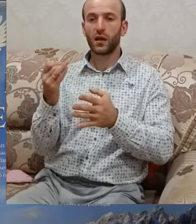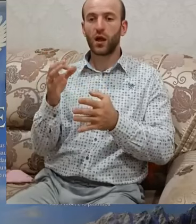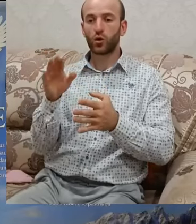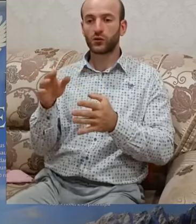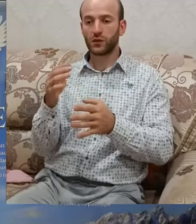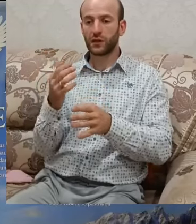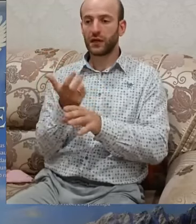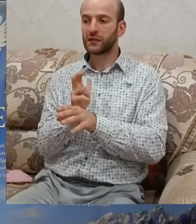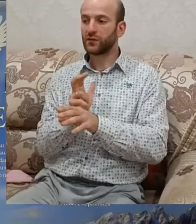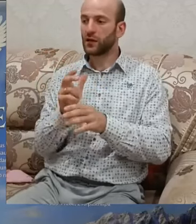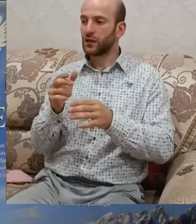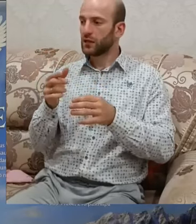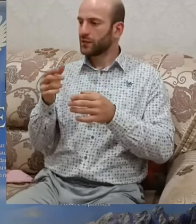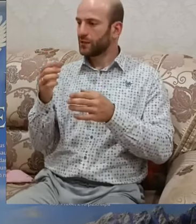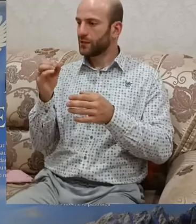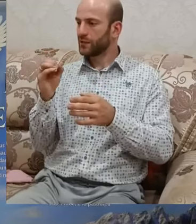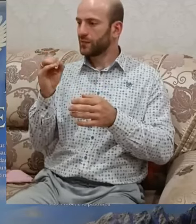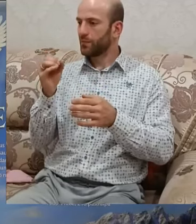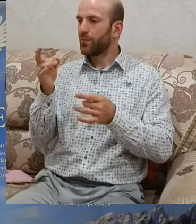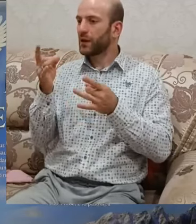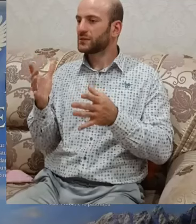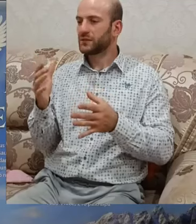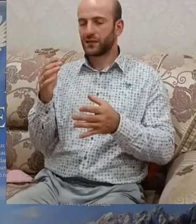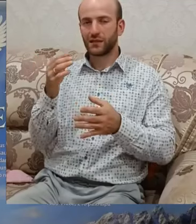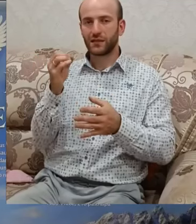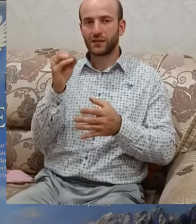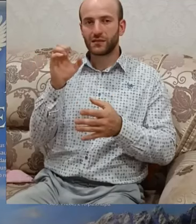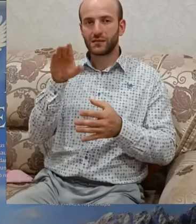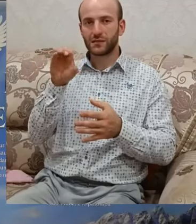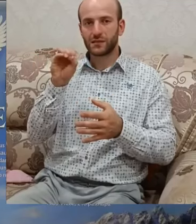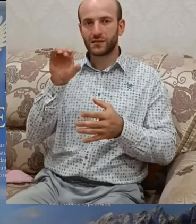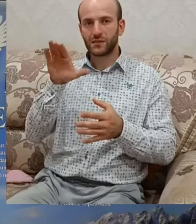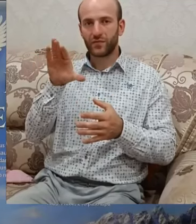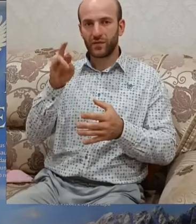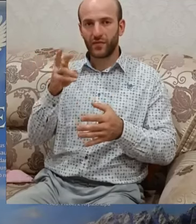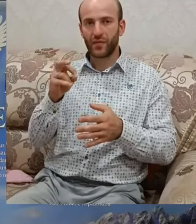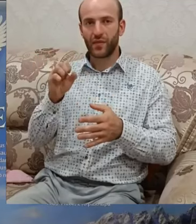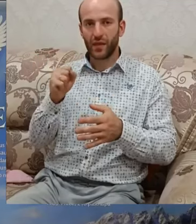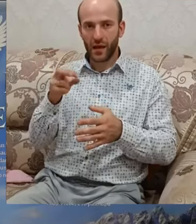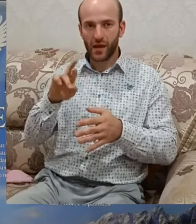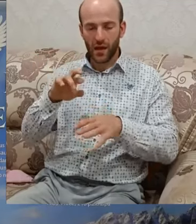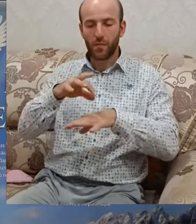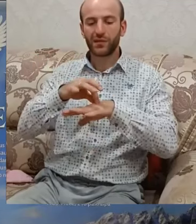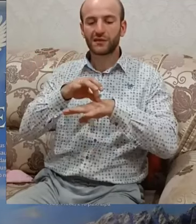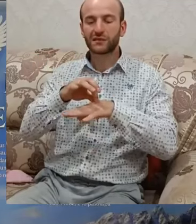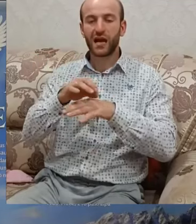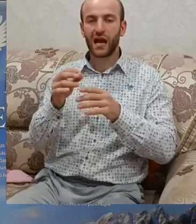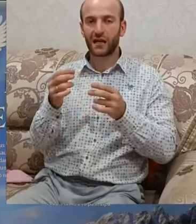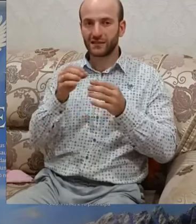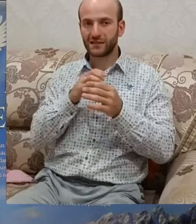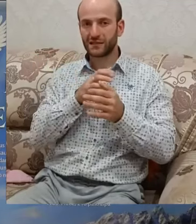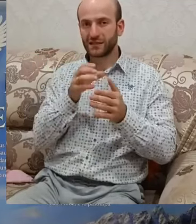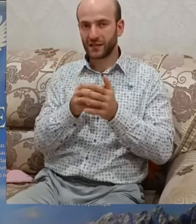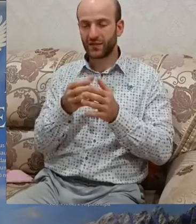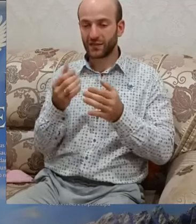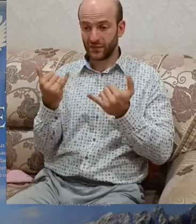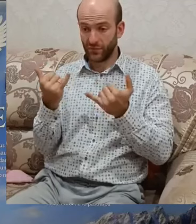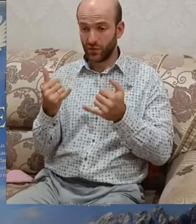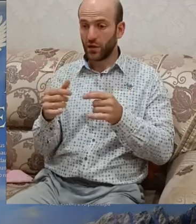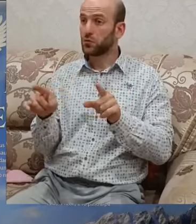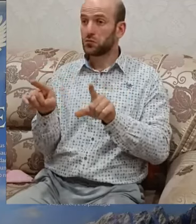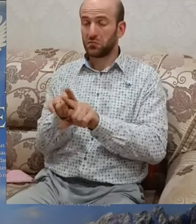церкви сегодня, kuri vis dar atmeta jį, которая до сих пор его откидывает. Tai gili mintis. Это глубокая